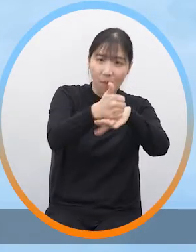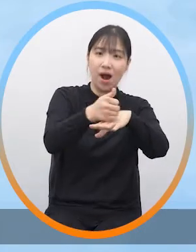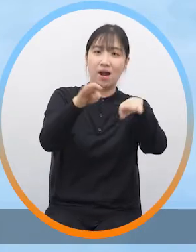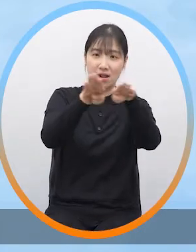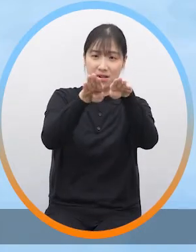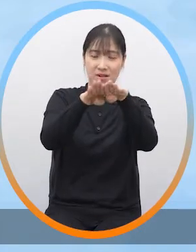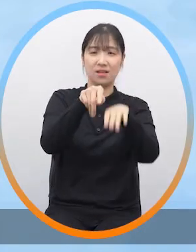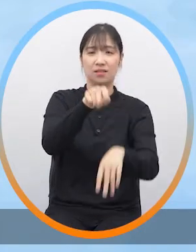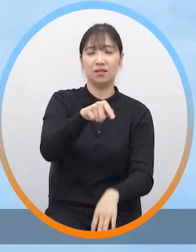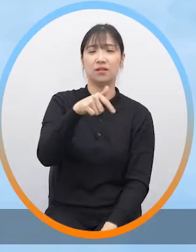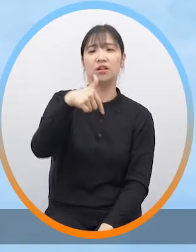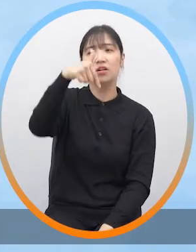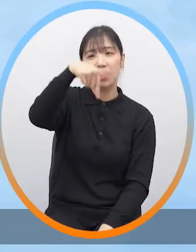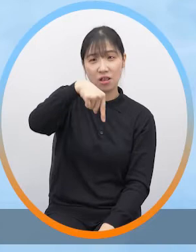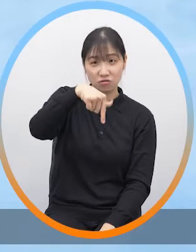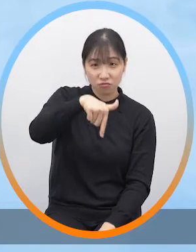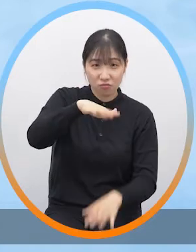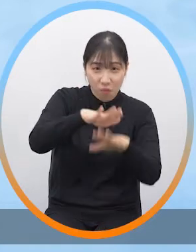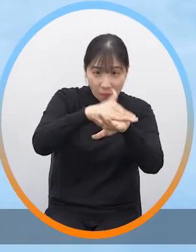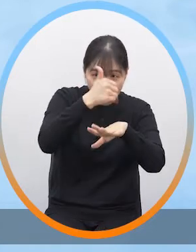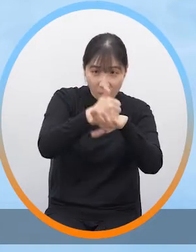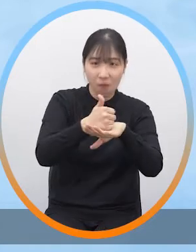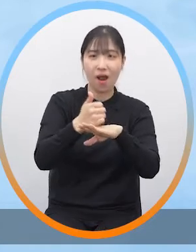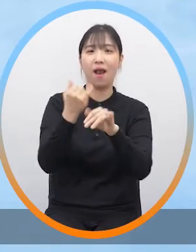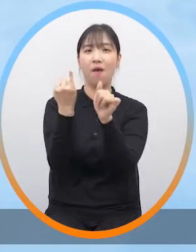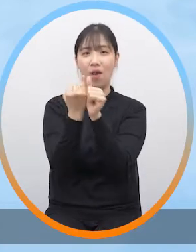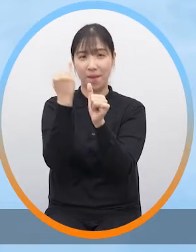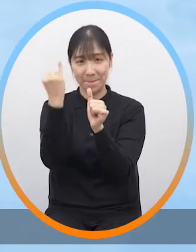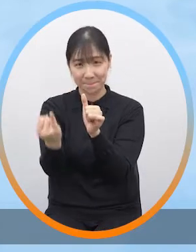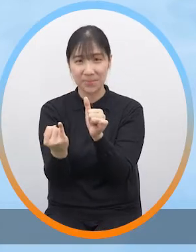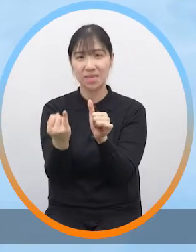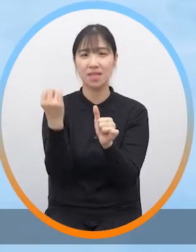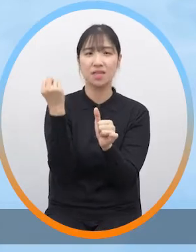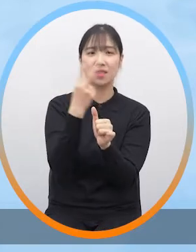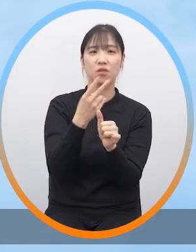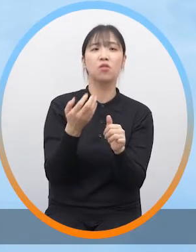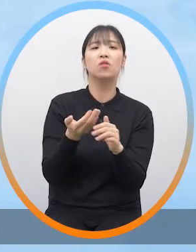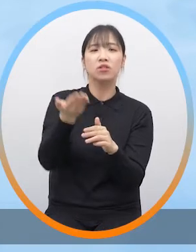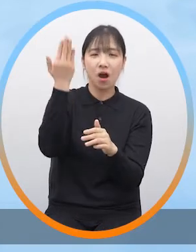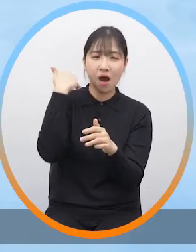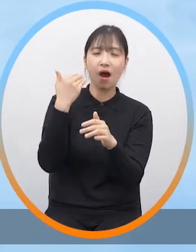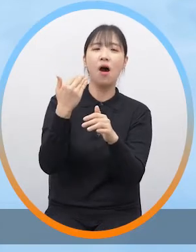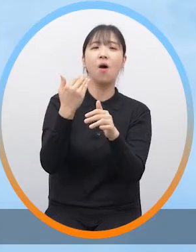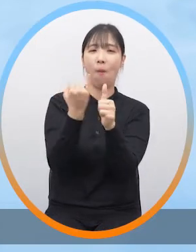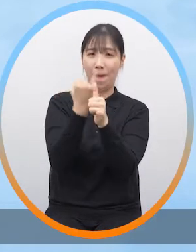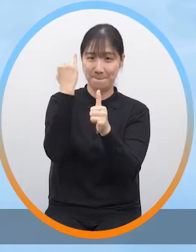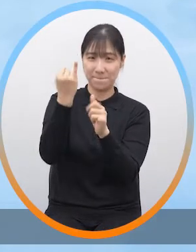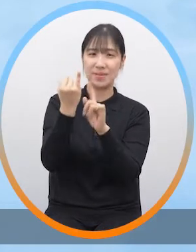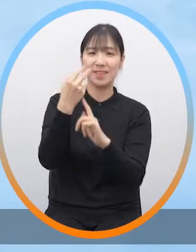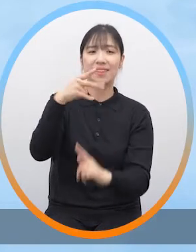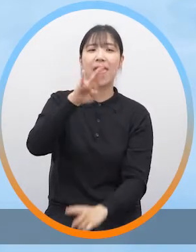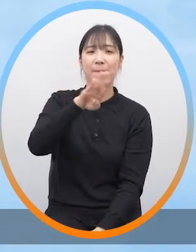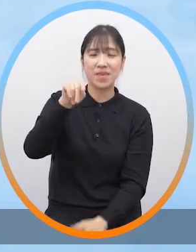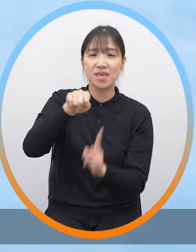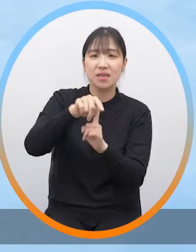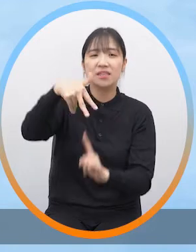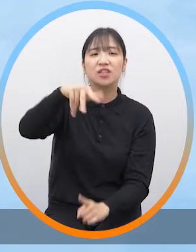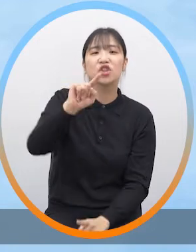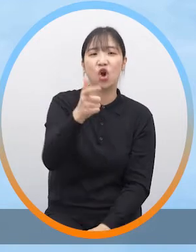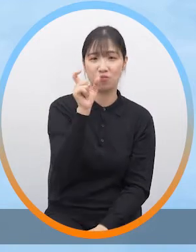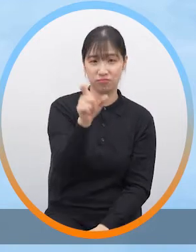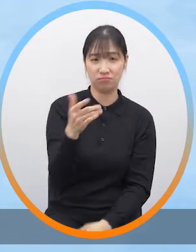그러니까 전하라는 이름은 국왕과 왕비, 그리고 전 왕비였던 대비에게만 전자가 붙는 거죠.